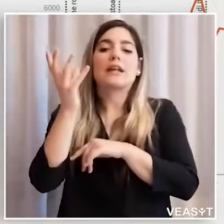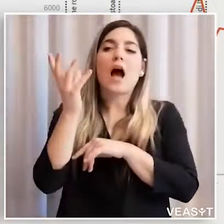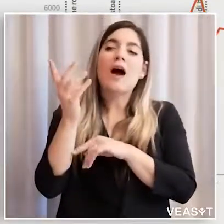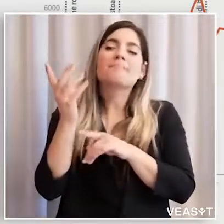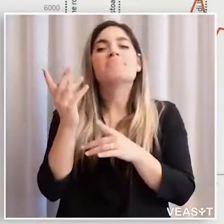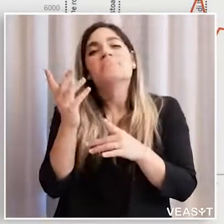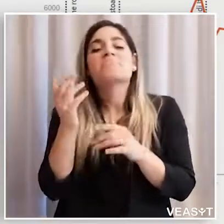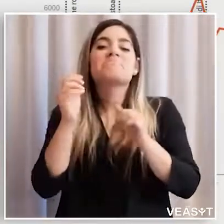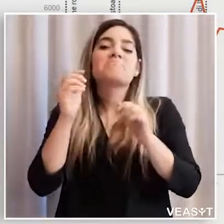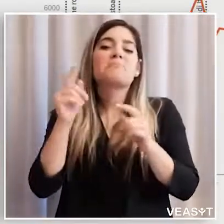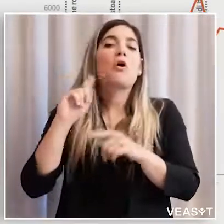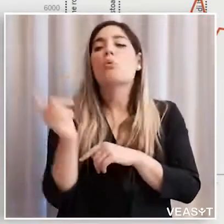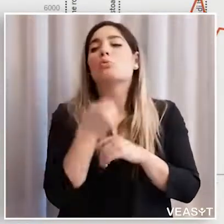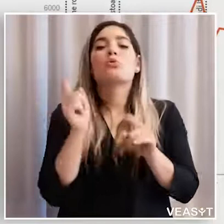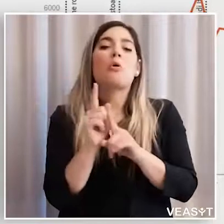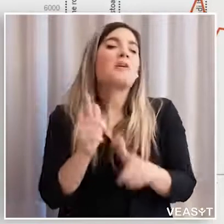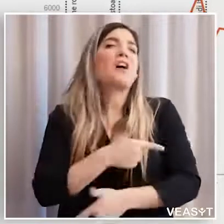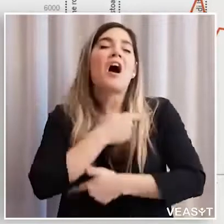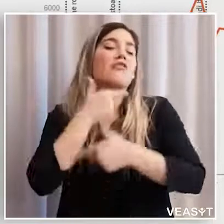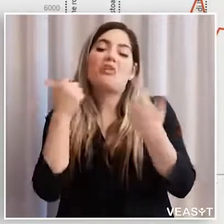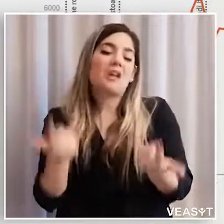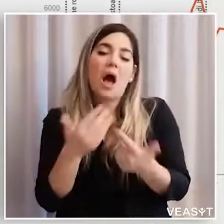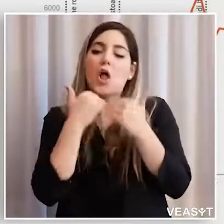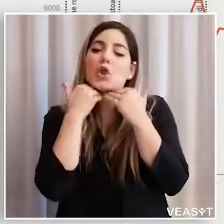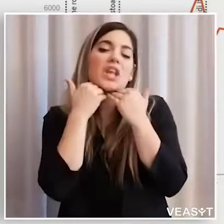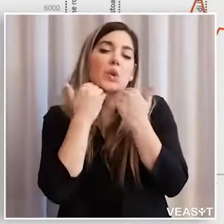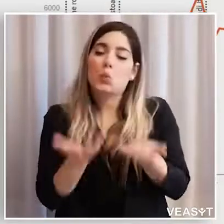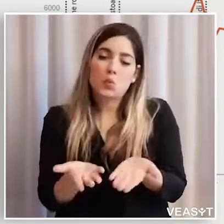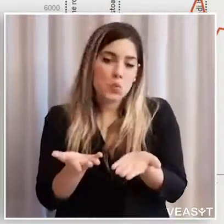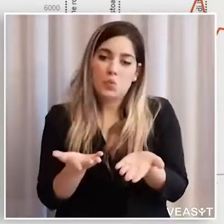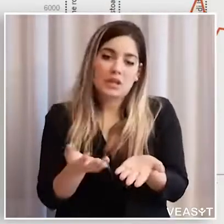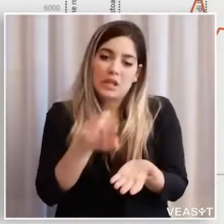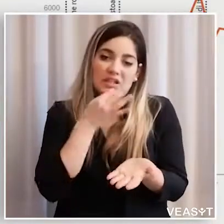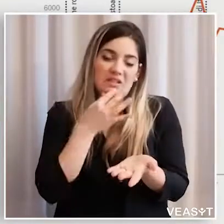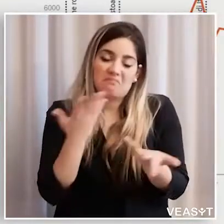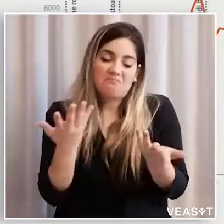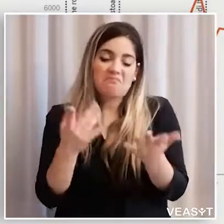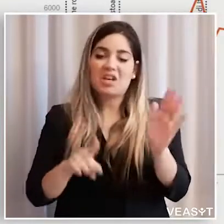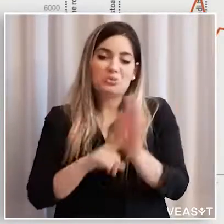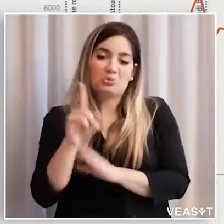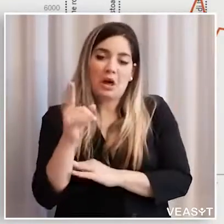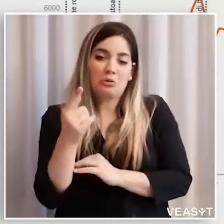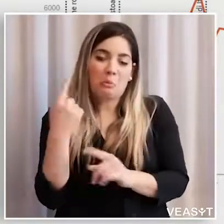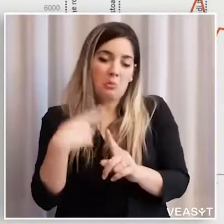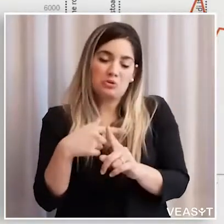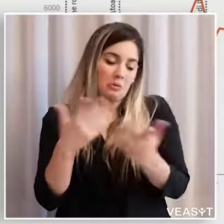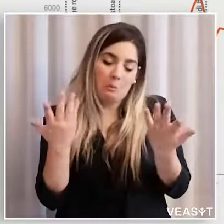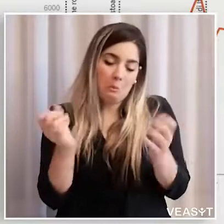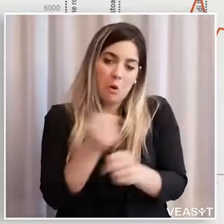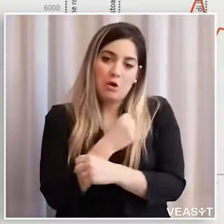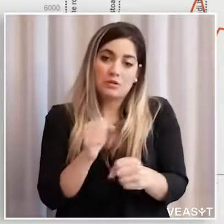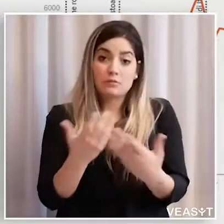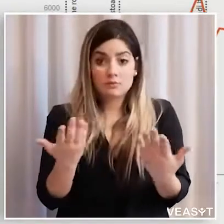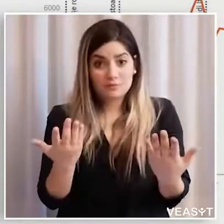ipotesi leggende metropolitane che tutto sarebbe stato esagerato inutile che comunque non avrebbe avuto effetto beh qui c'è